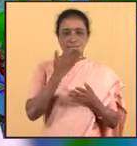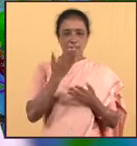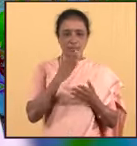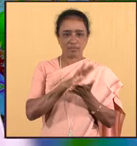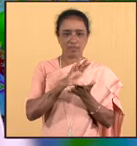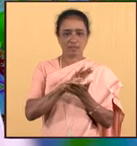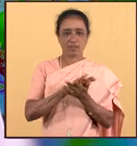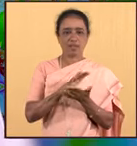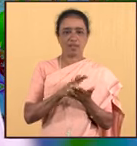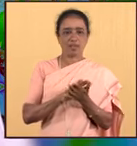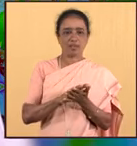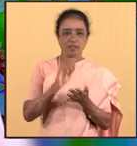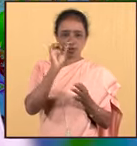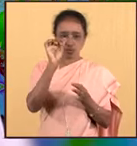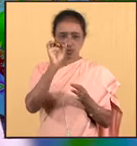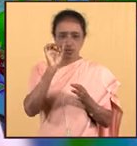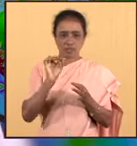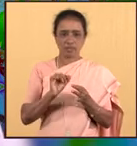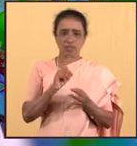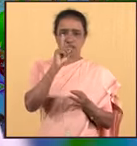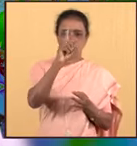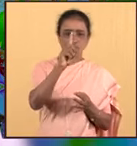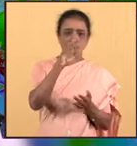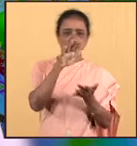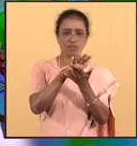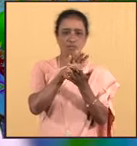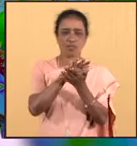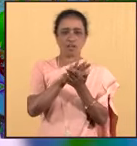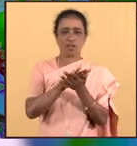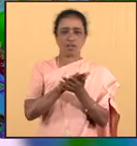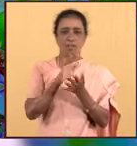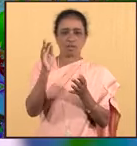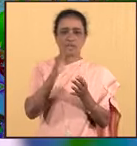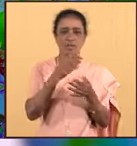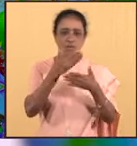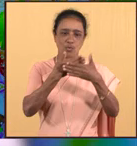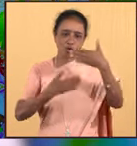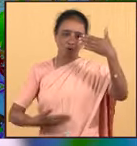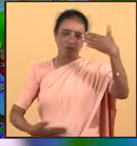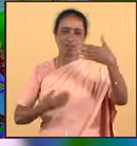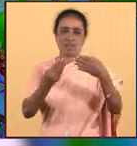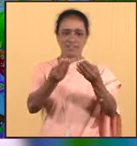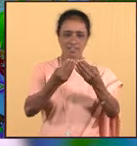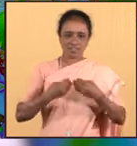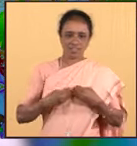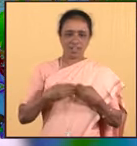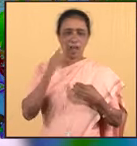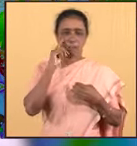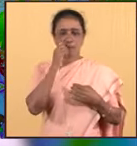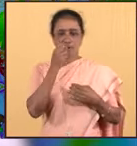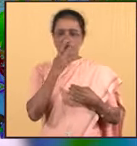விழாக்களை குறிப்பெடுத்துக்கொள்ளுங்க. அதில் ஏதேனும் ஒரு சமய விழாக்களை பற்றி 250 வார்த்தைக்கு மிகாமல் ஒரு கட்டுரை எழுதி உங்கள் அப்பா